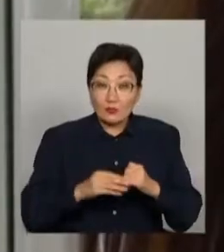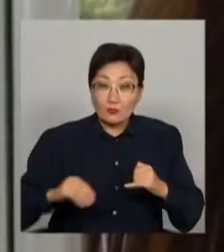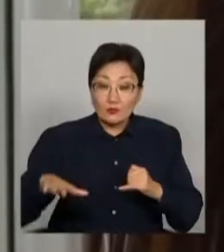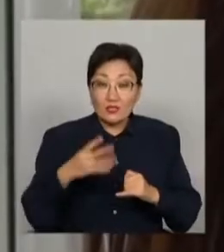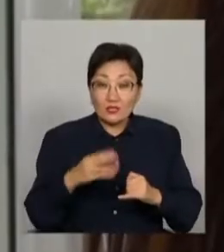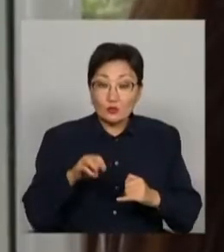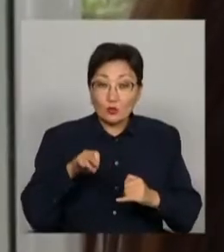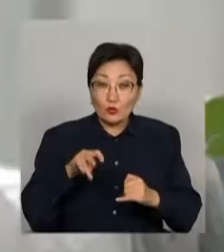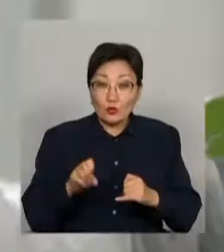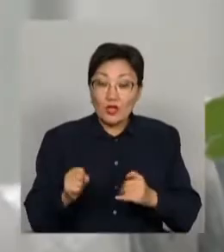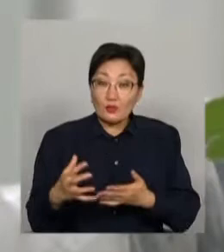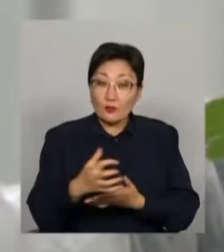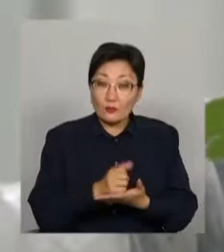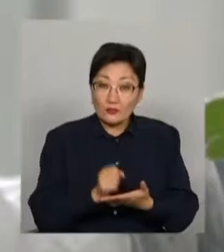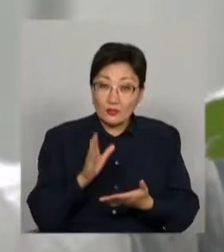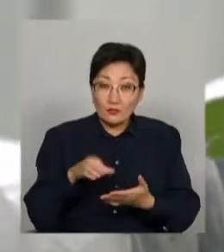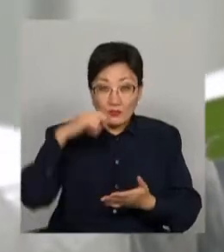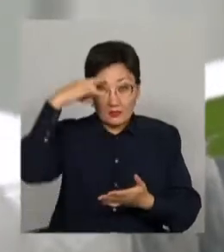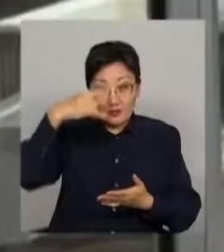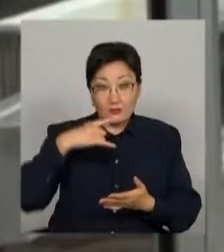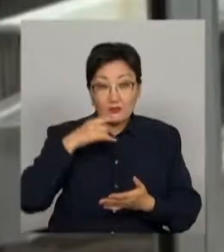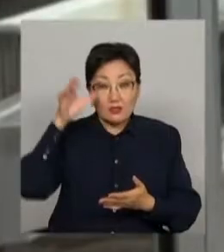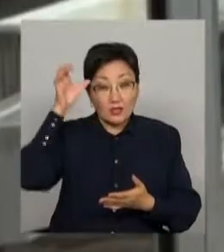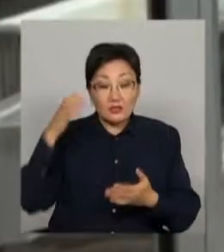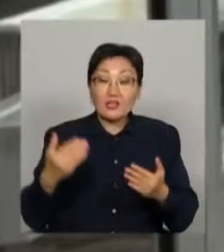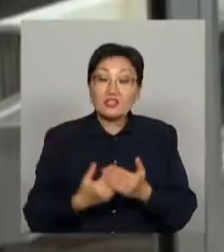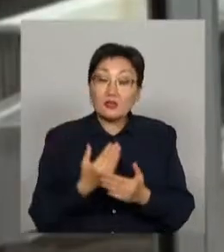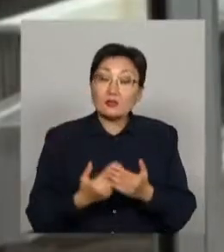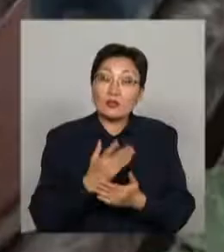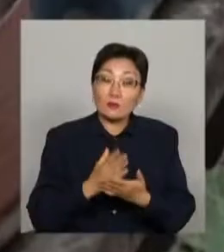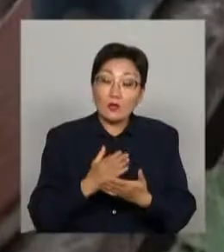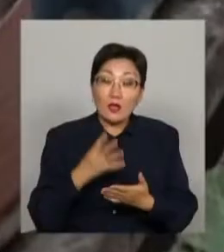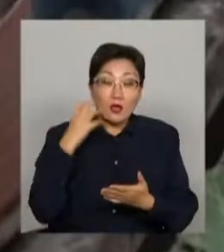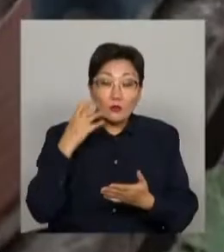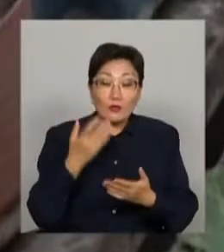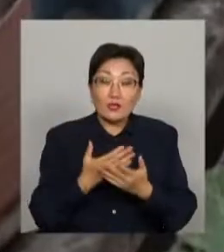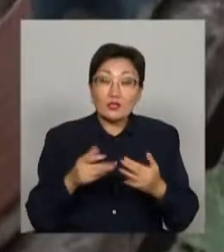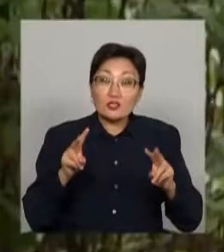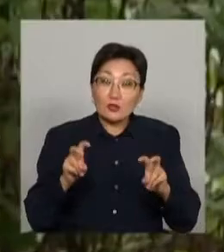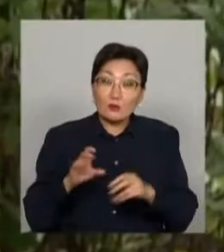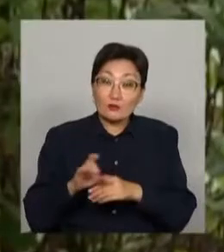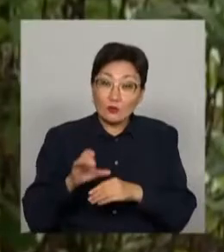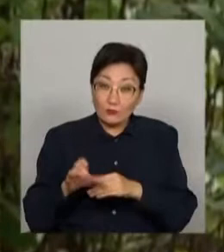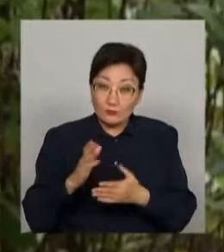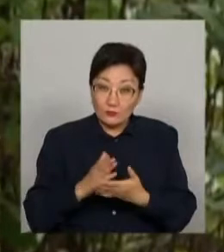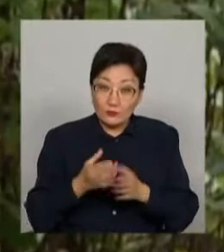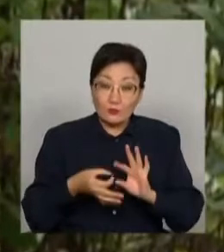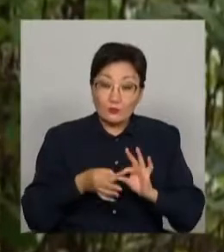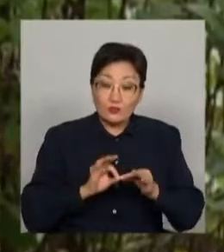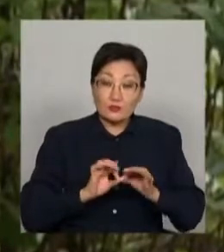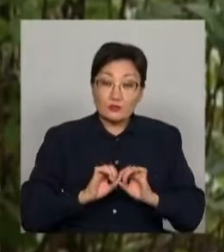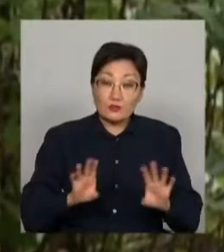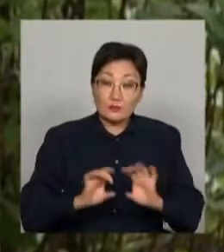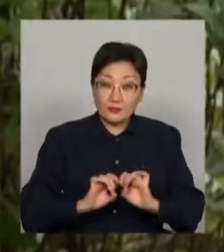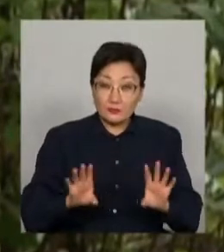40 тонна өнім түспек. Отандық ғалымдардың тағы нендей жаңалығы бар? Алманың қанша сорты шығарылды? Бұл туралы мен аяулым